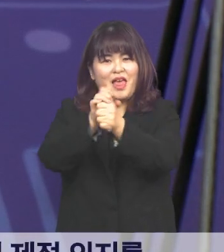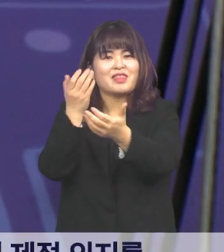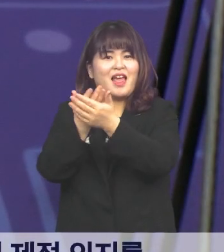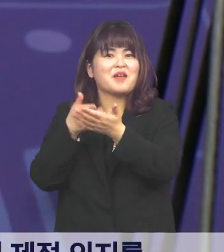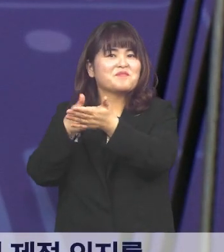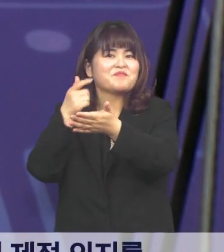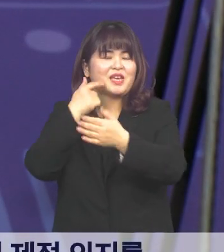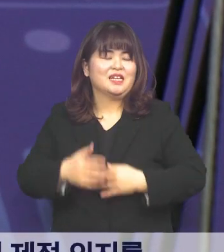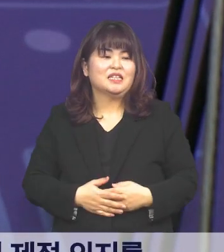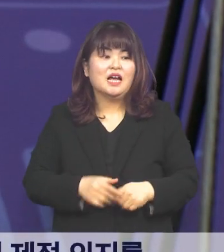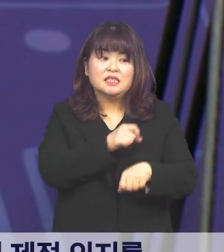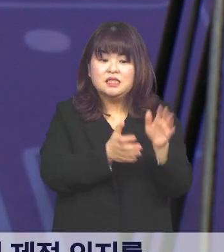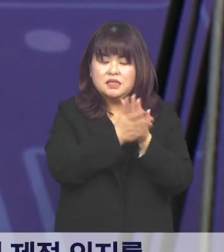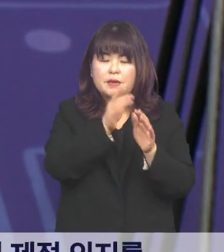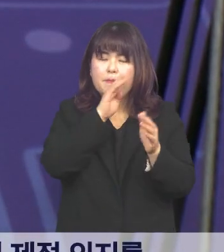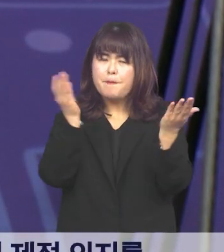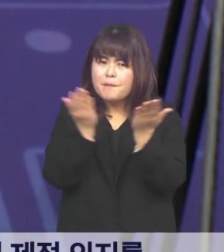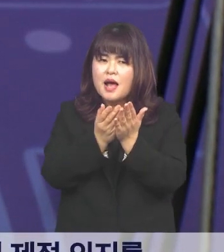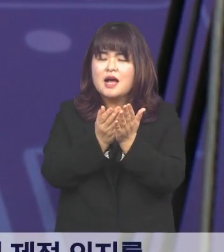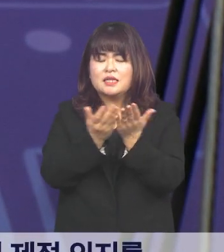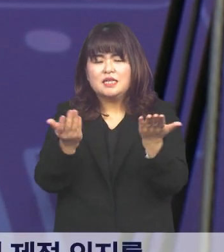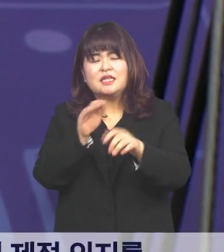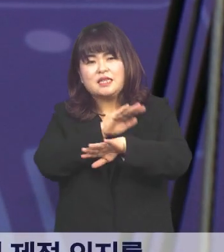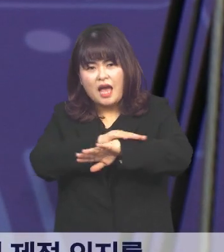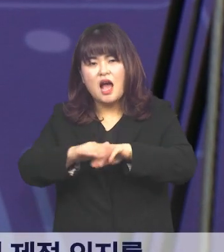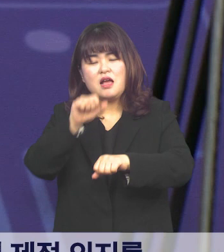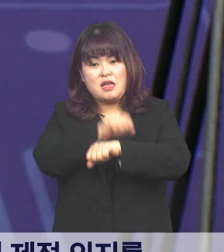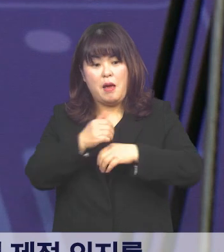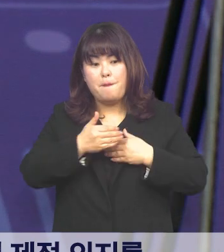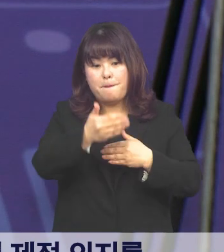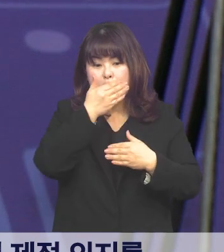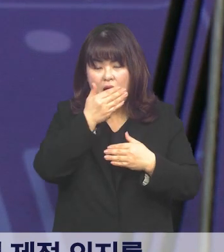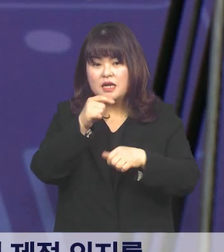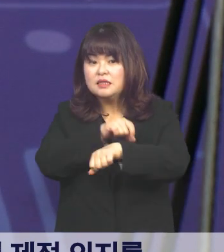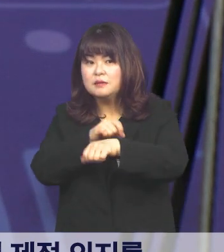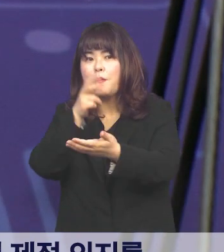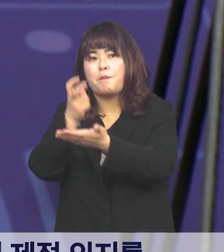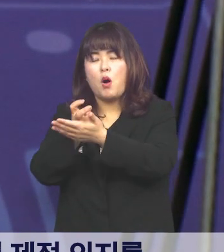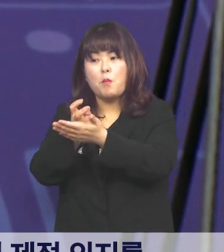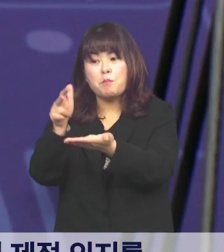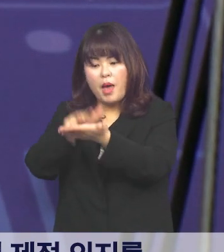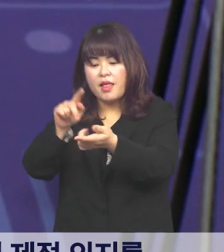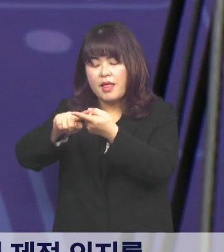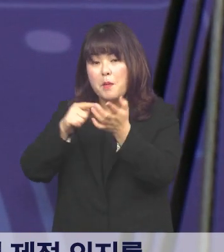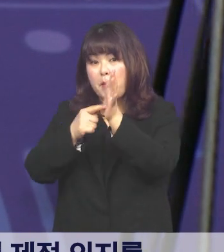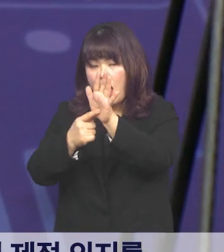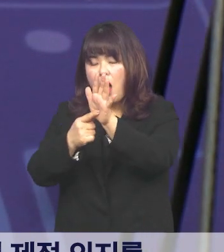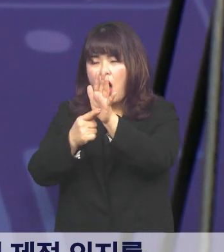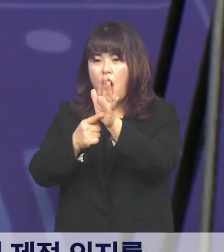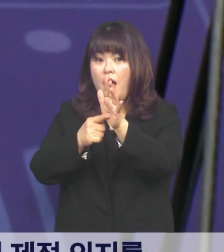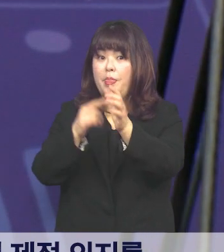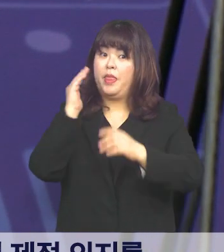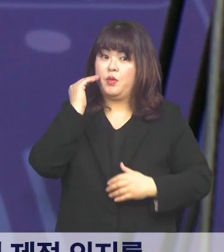행정에 걸맞게 특례시가 일을 잘할 수 있도록 특례시 특별법 재정 의지를 밝혀주신